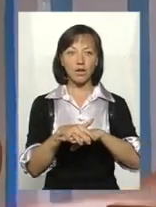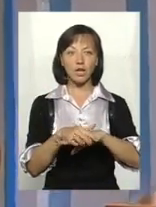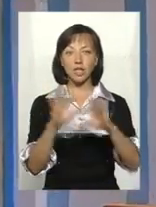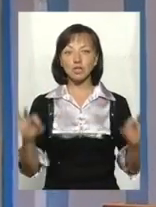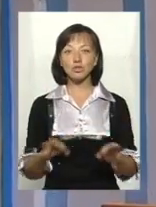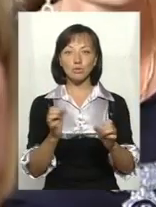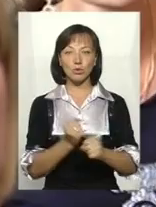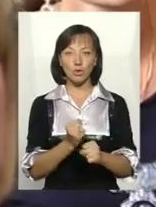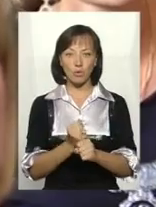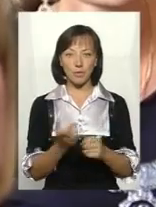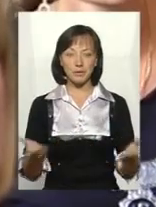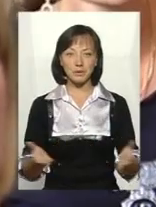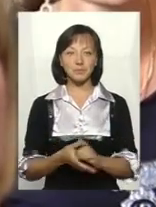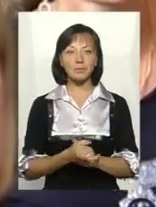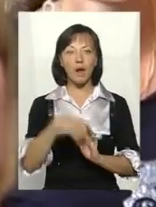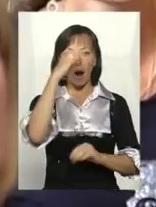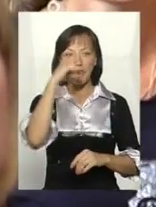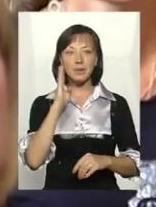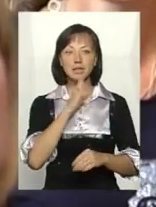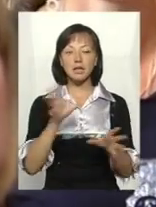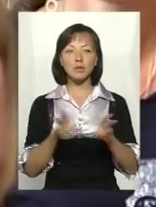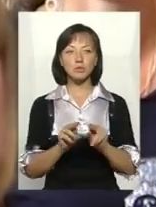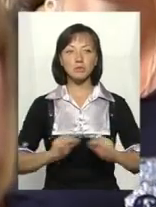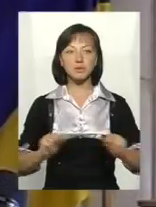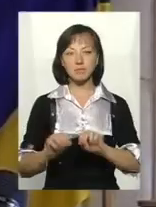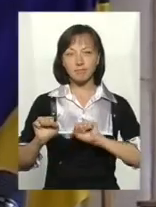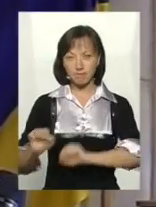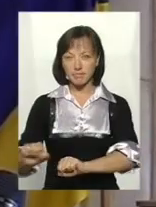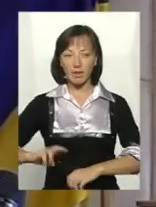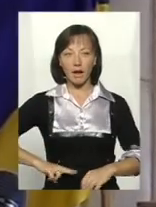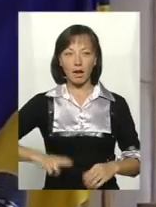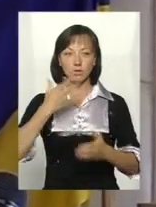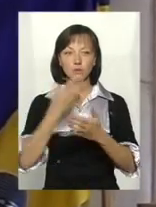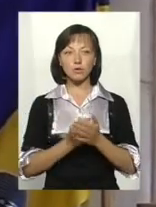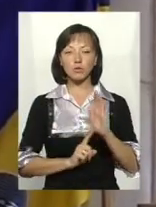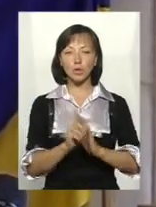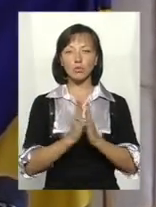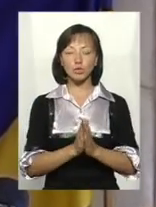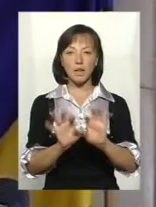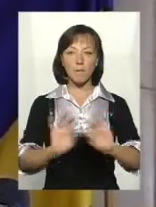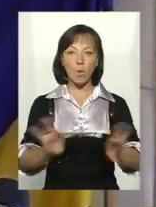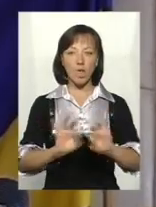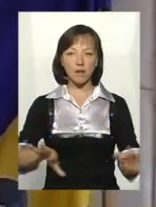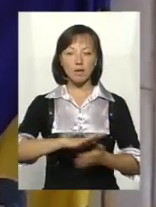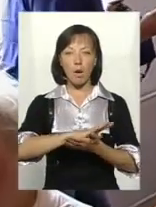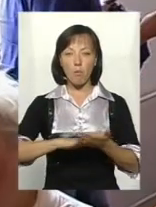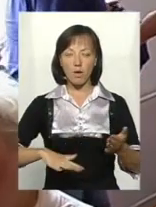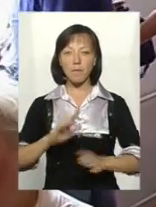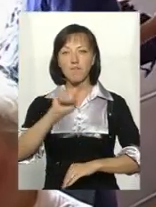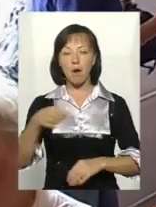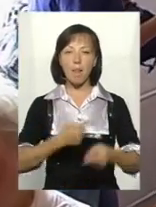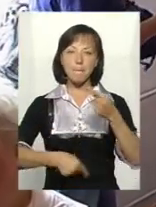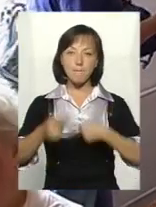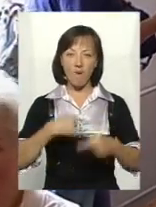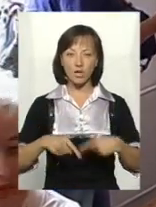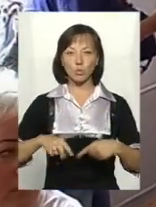не робить. Та батьки разом із педагогами стали за директором горою. Спочатку просили пояснень, а потім вимагали повернути